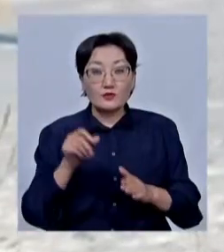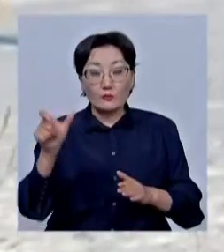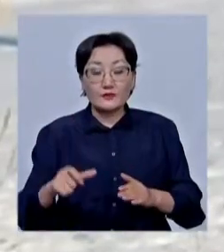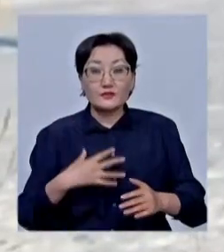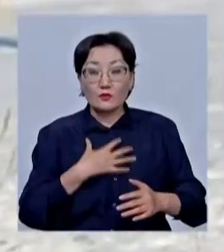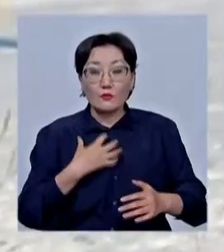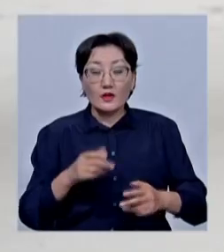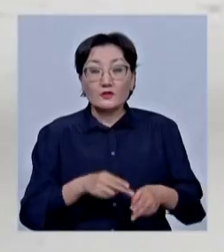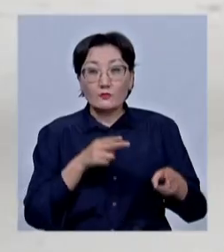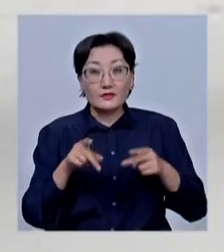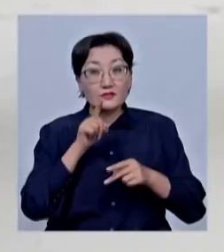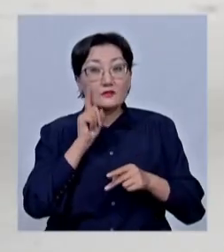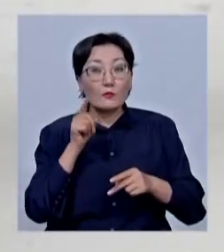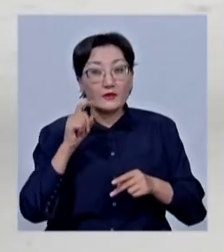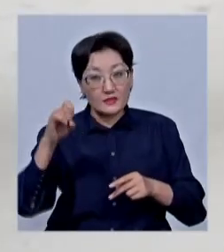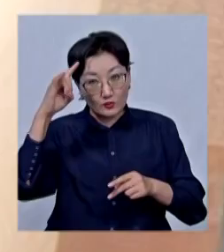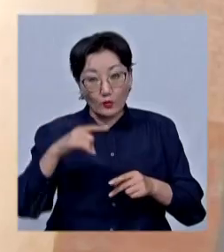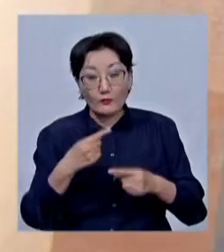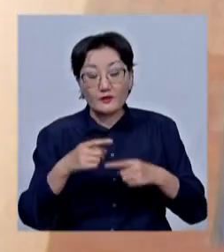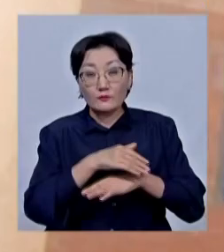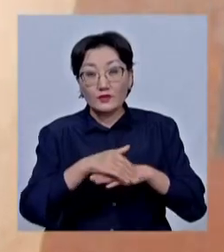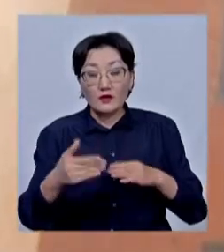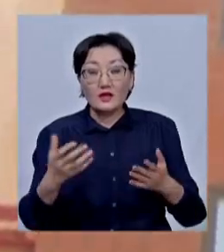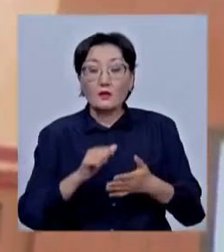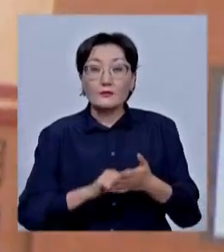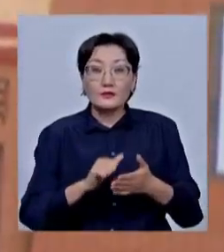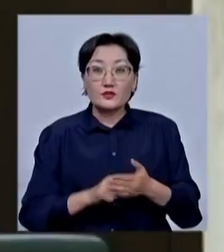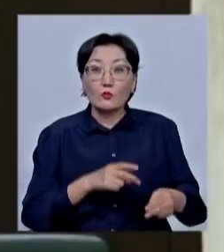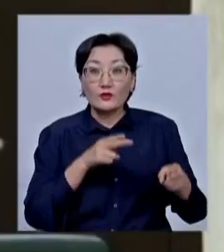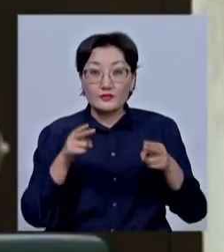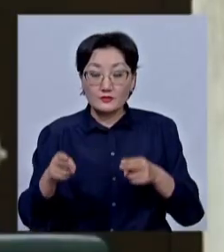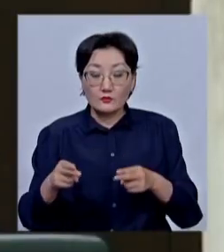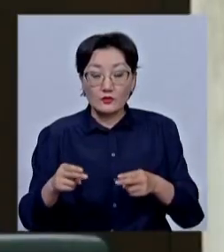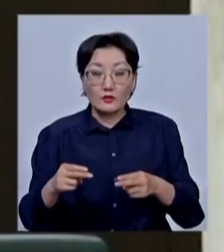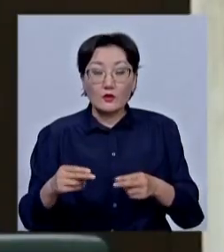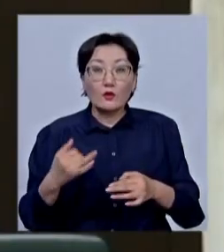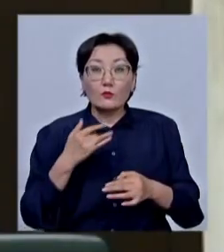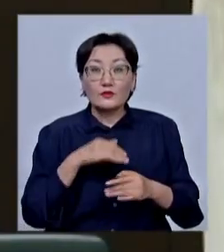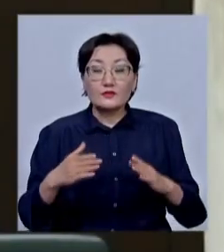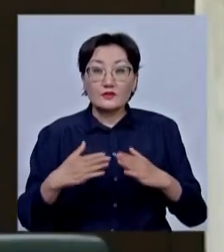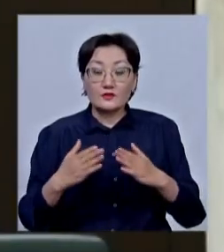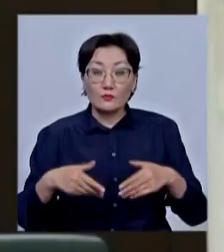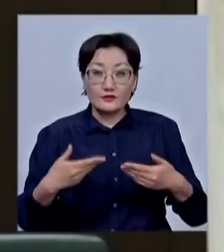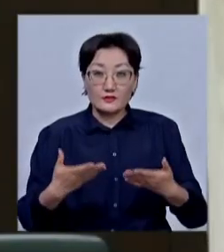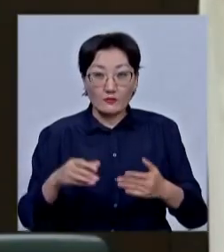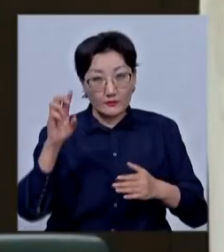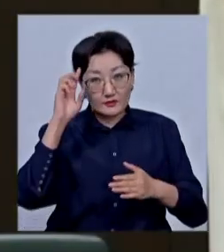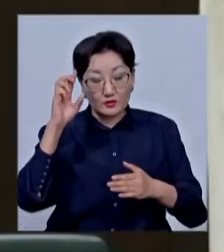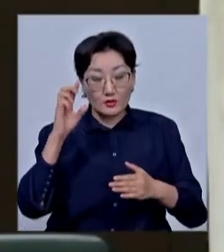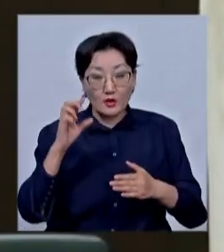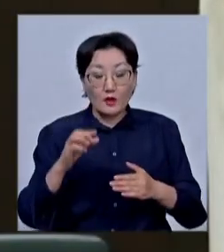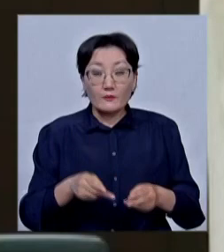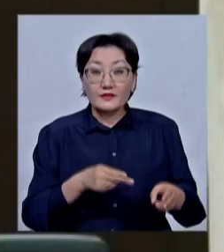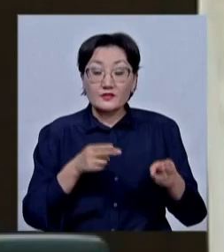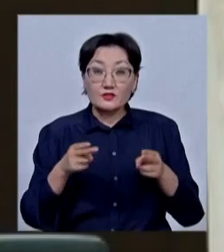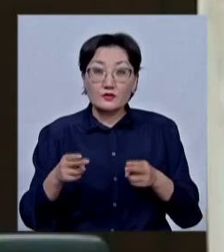обеспокоены миграцией молодых казахстанцев за рубеж. В чем причина оттока? Многие же жилые дома, предоставляемые государством для